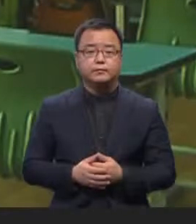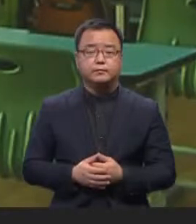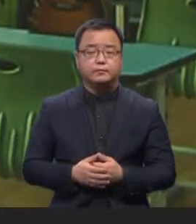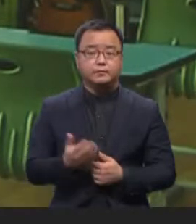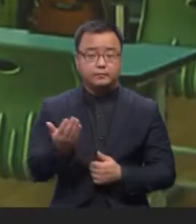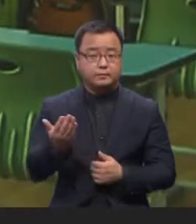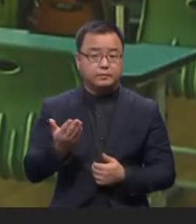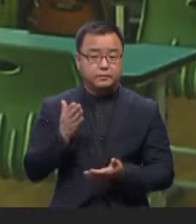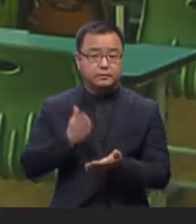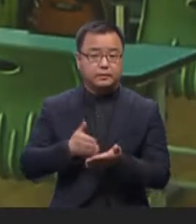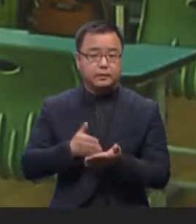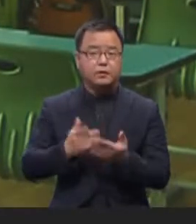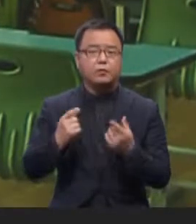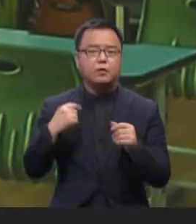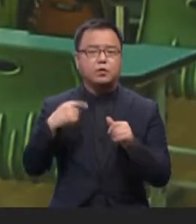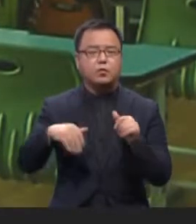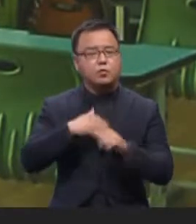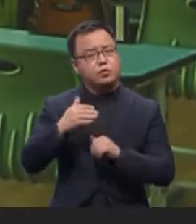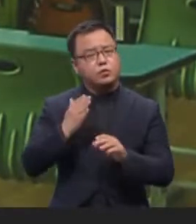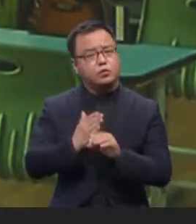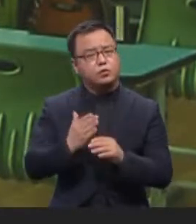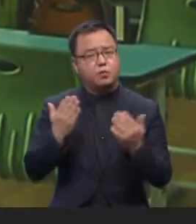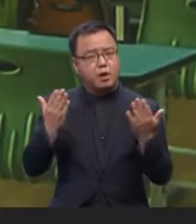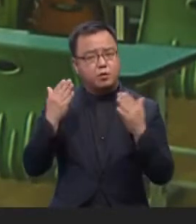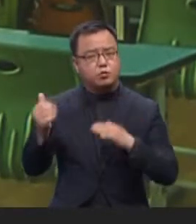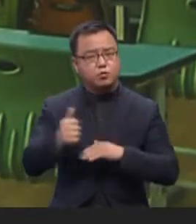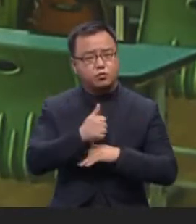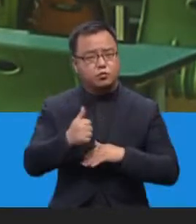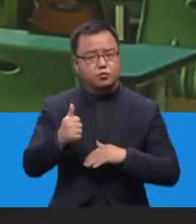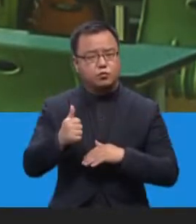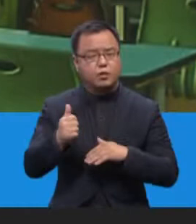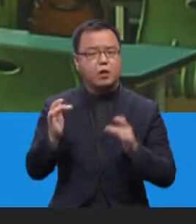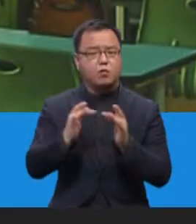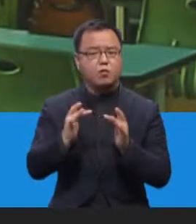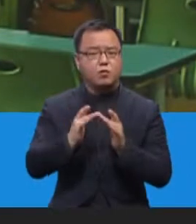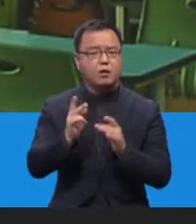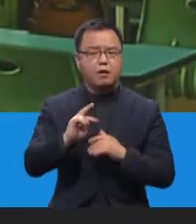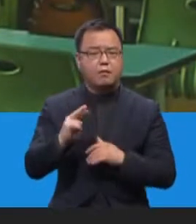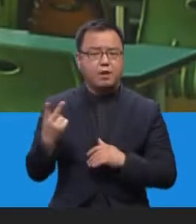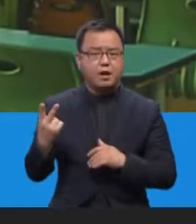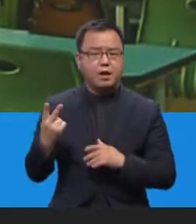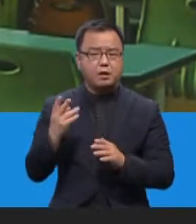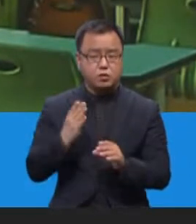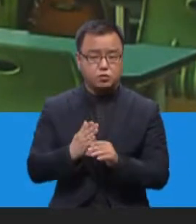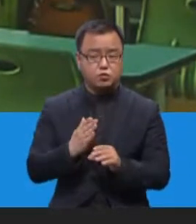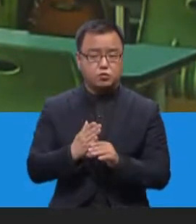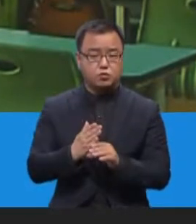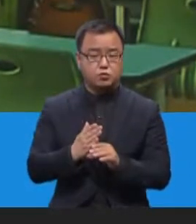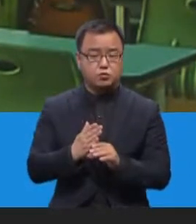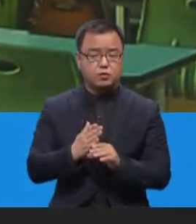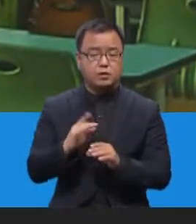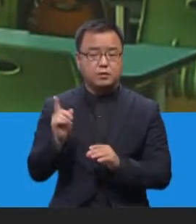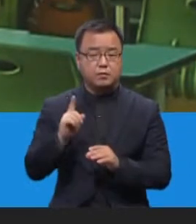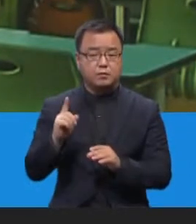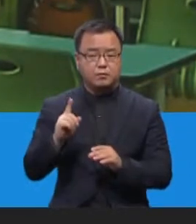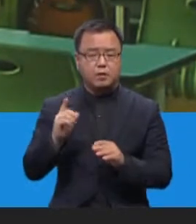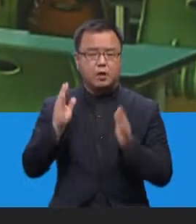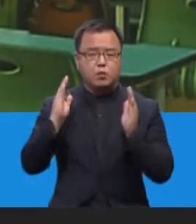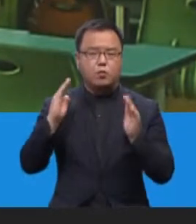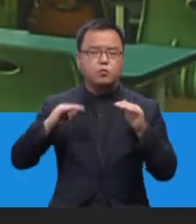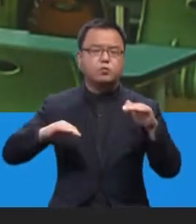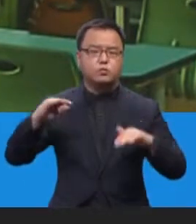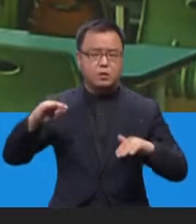네, 앞서 보신 것처럼 교육 현장에서도 등교 수업이 원격 수업으로 대체되면서 생긴에 대한 학습 격차에 대한